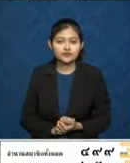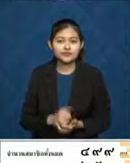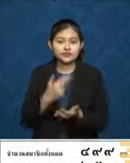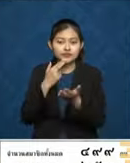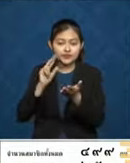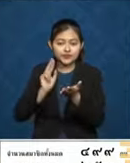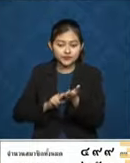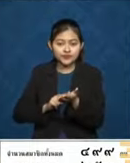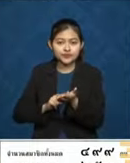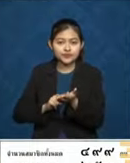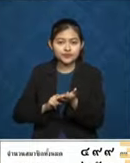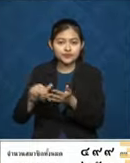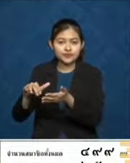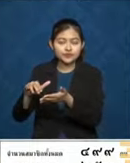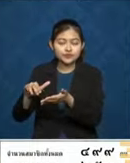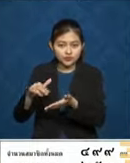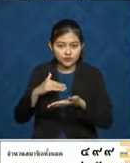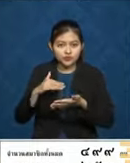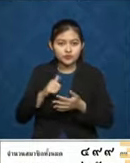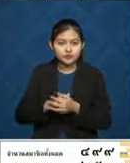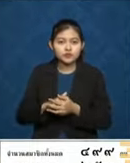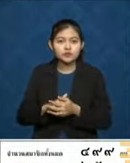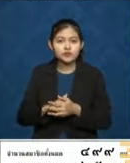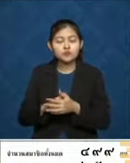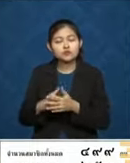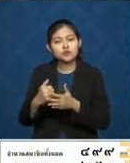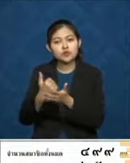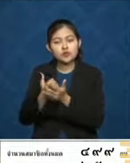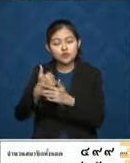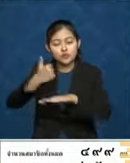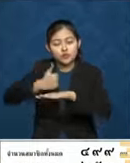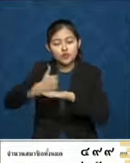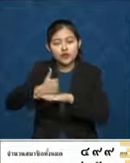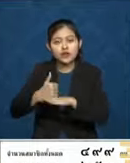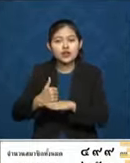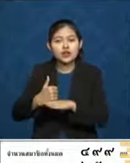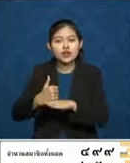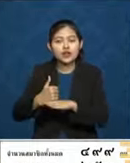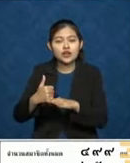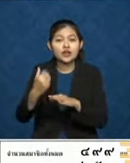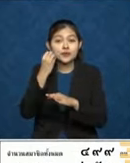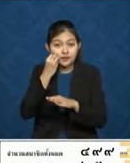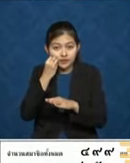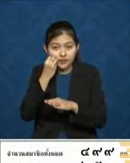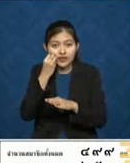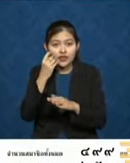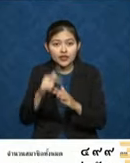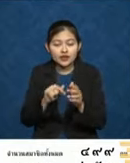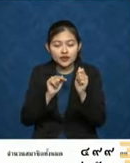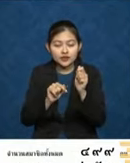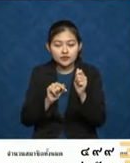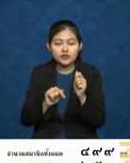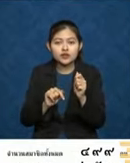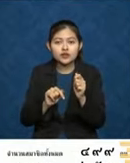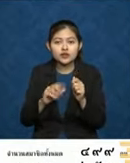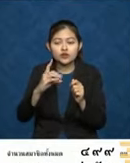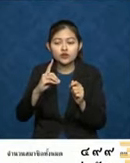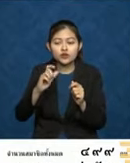ร้องเรียนจากนายเสงี่ยมใจรินกำนันตำบลมืดกาประธานชมรมกำนันผู้ใหญ่บ้านอำเภอรอยเต่าจังหวัด